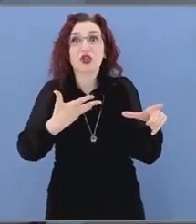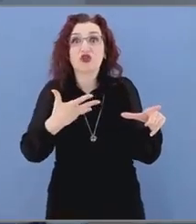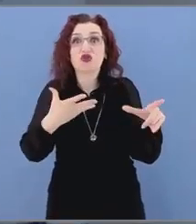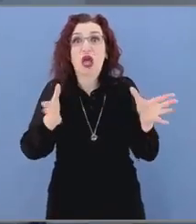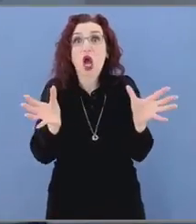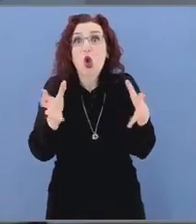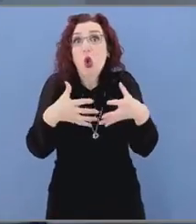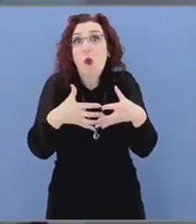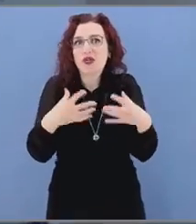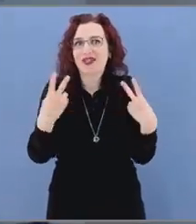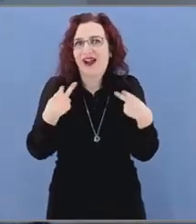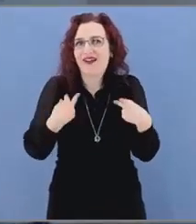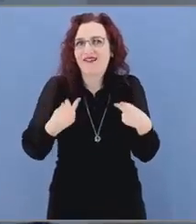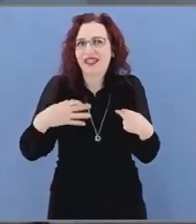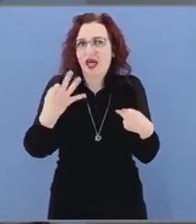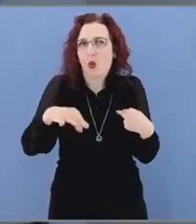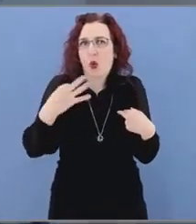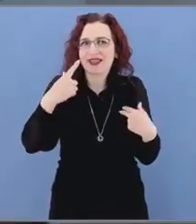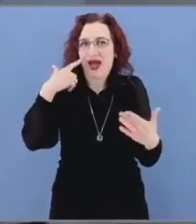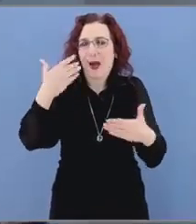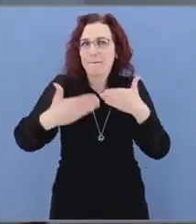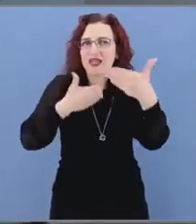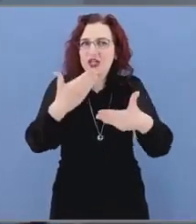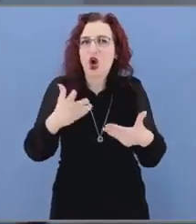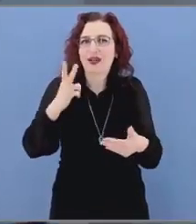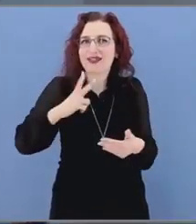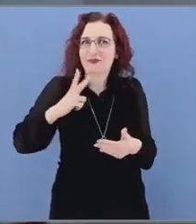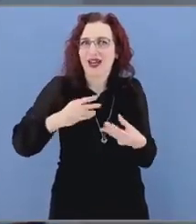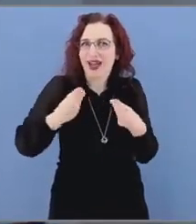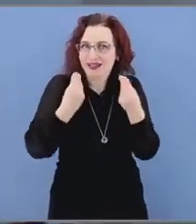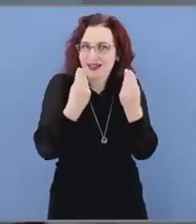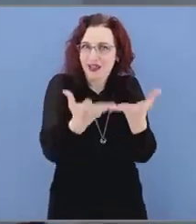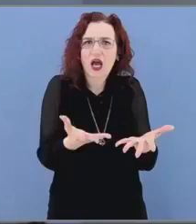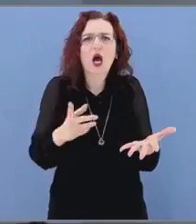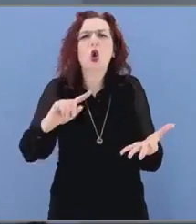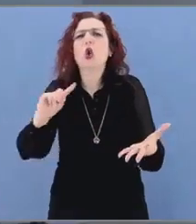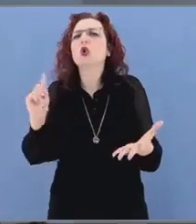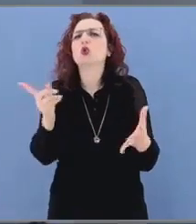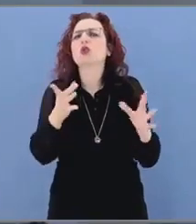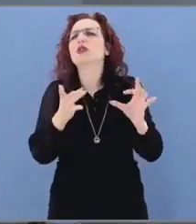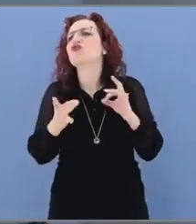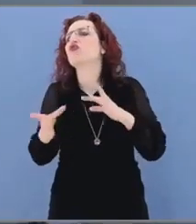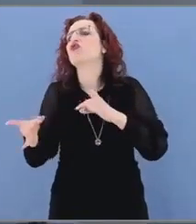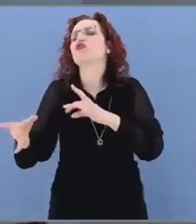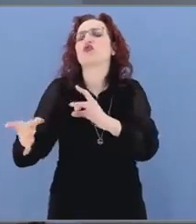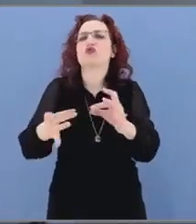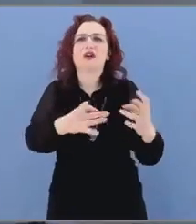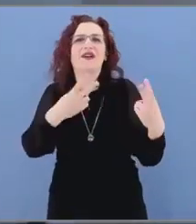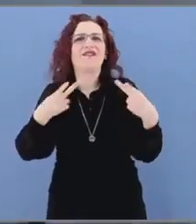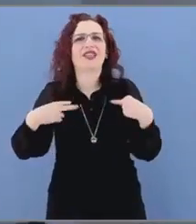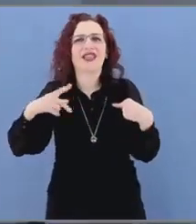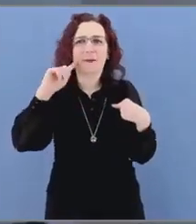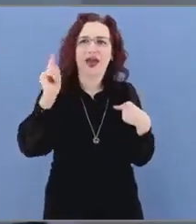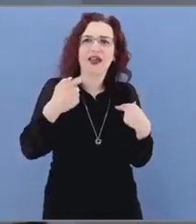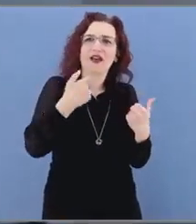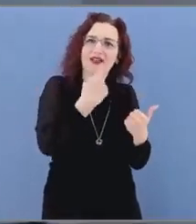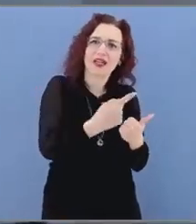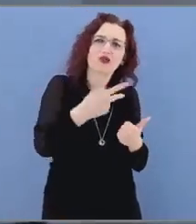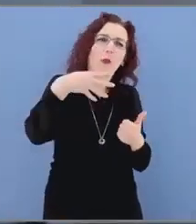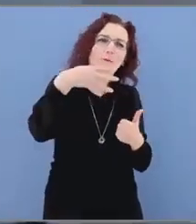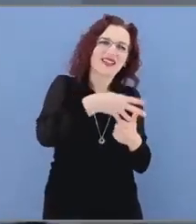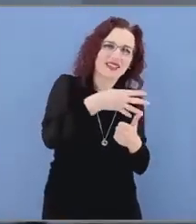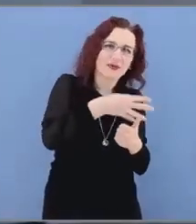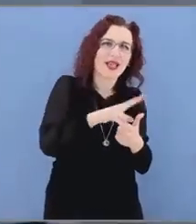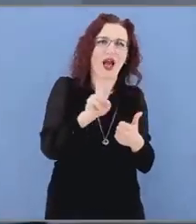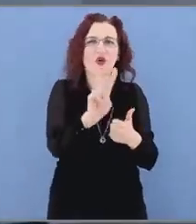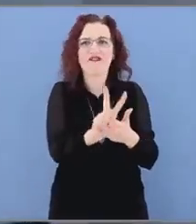si ricostruisce speranza, vivono tutti meglio. Lo ha detto Massimiliano Valeriani, l'assessore, noi stiamo lanciando